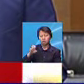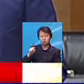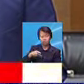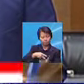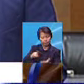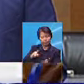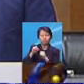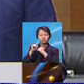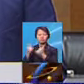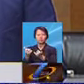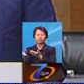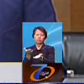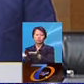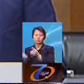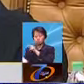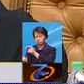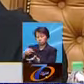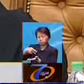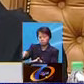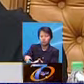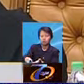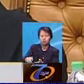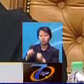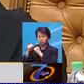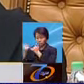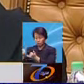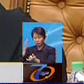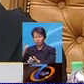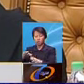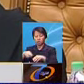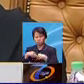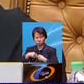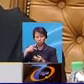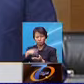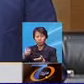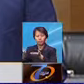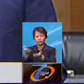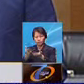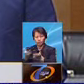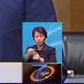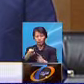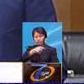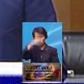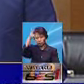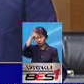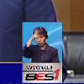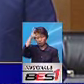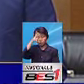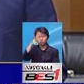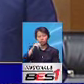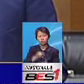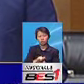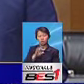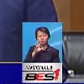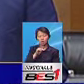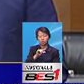penyedia perkhidmatan. Pihak syarikat akan menerima bayaran fee perkhidmatan daripada kerajaan di mana